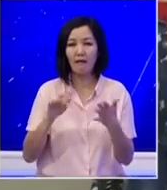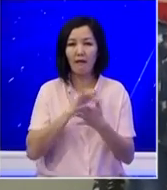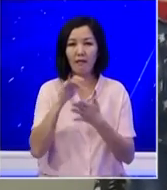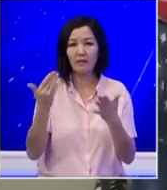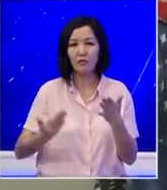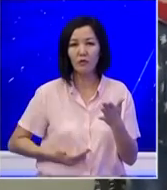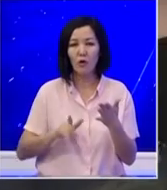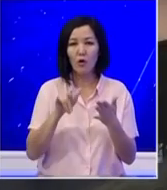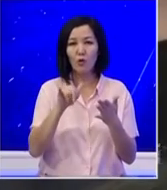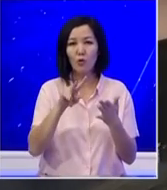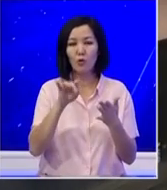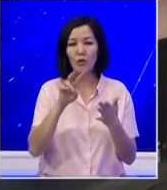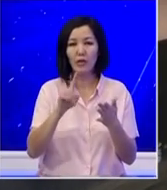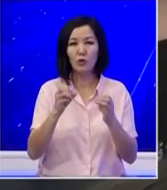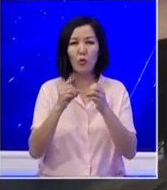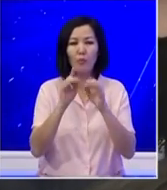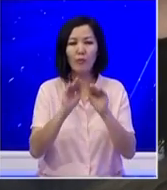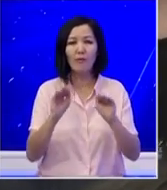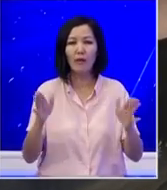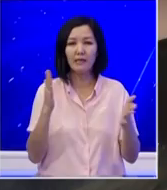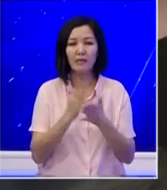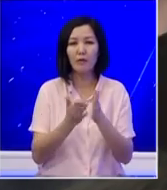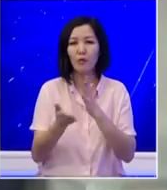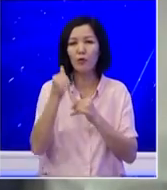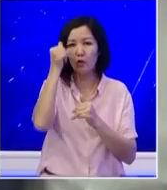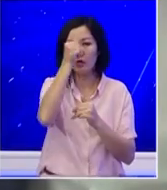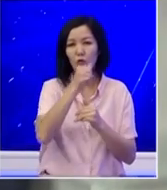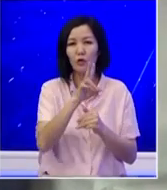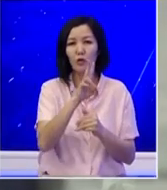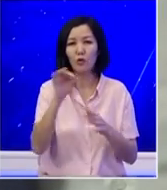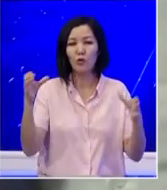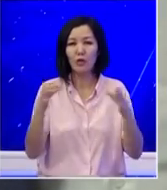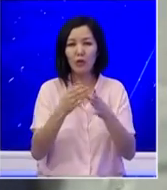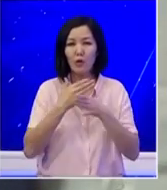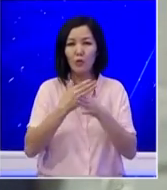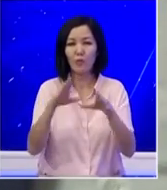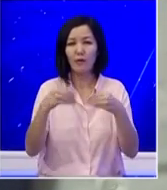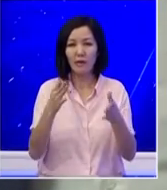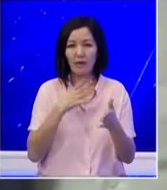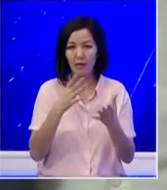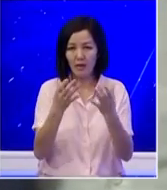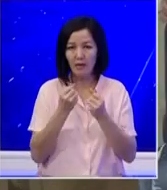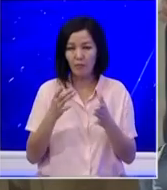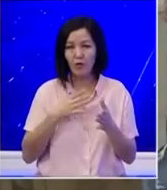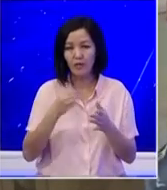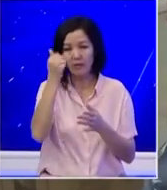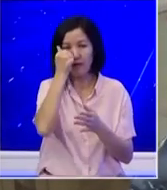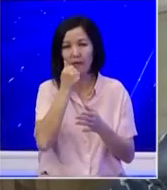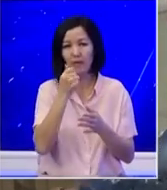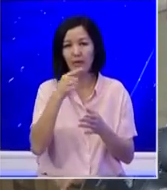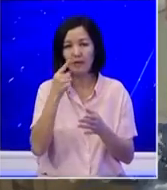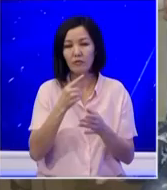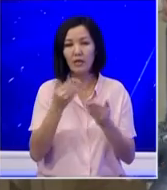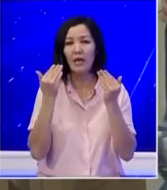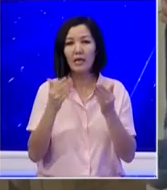Гүлназ Отынбекова. 11 баланың анасы, өткен жолда нұротондықтардың жәрдемінен қалыс қалмаған, айтар алғысы шексіз.